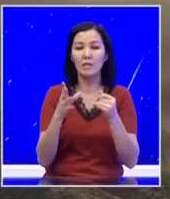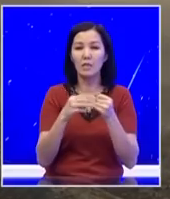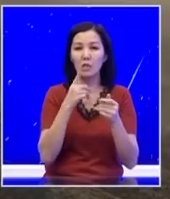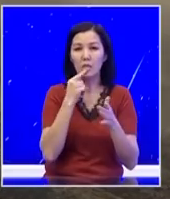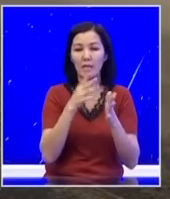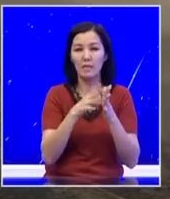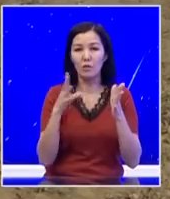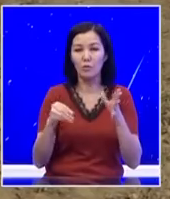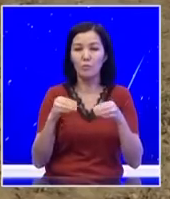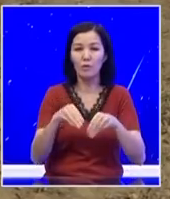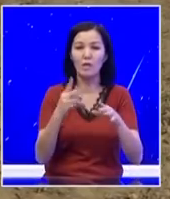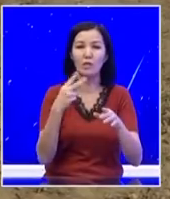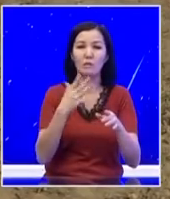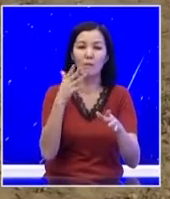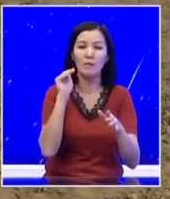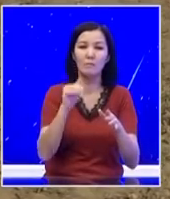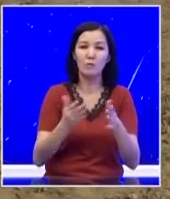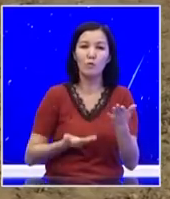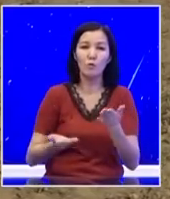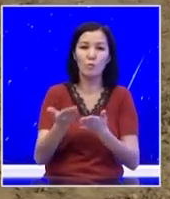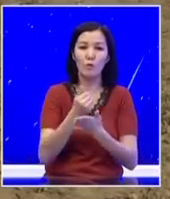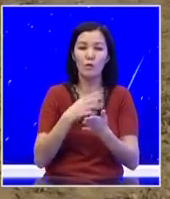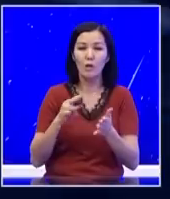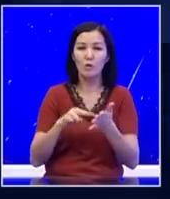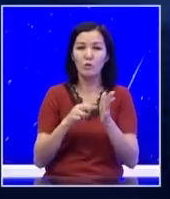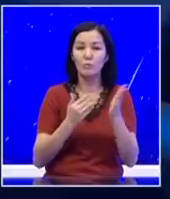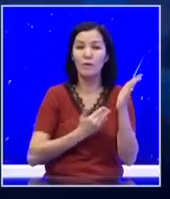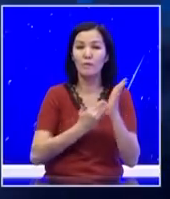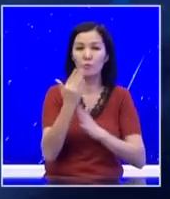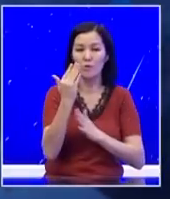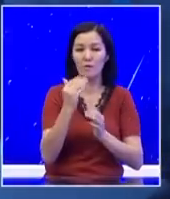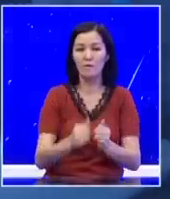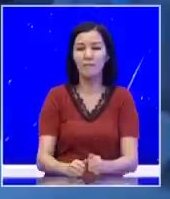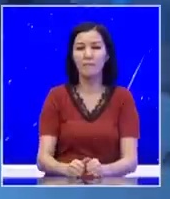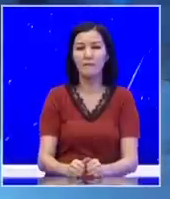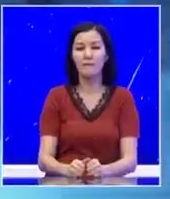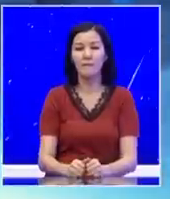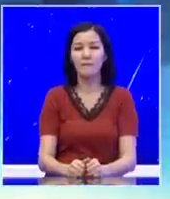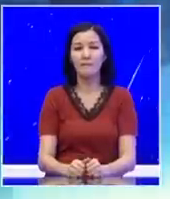түбір сепкен, 25 мың тонна өнім алды. Биылғы меже одан да биік. Жазира Исаева, Степан